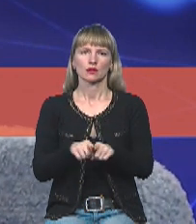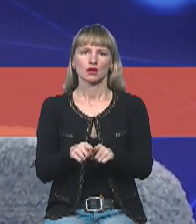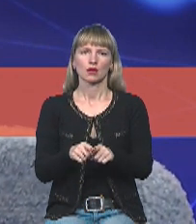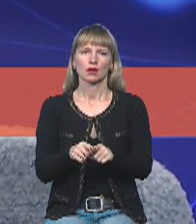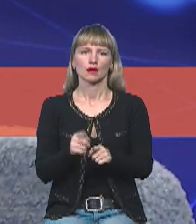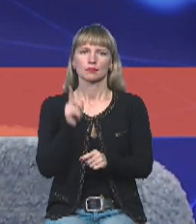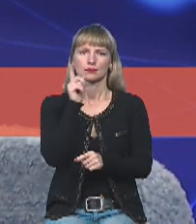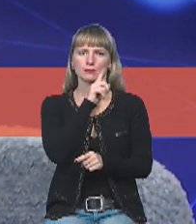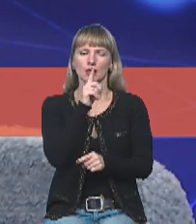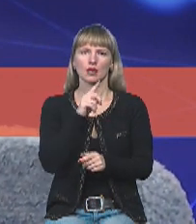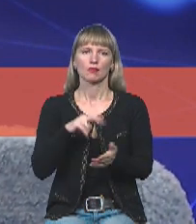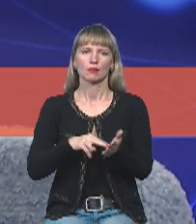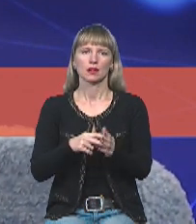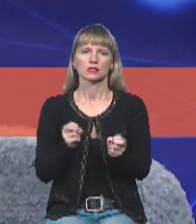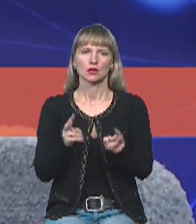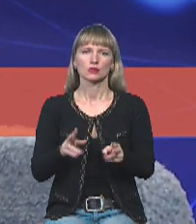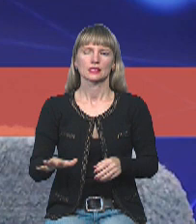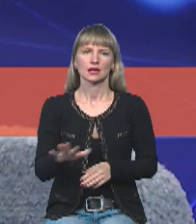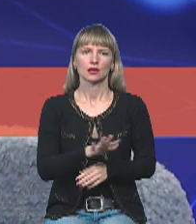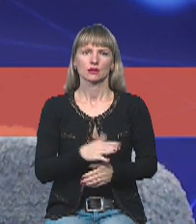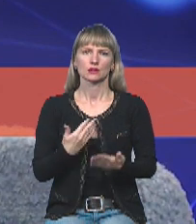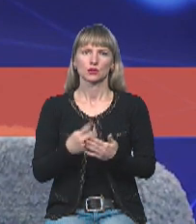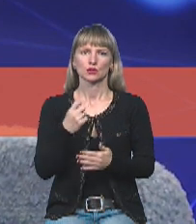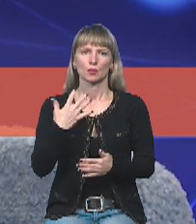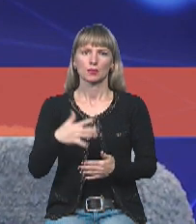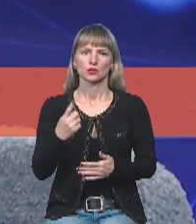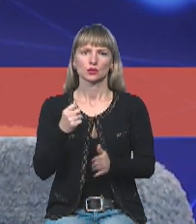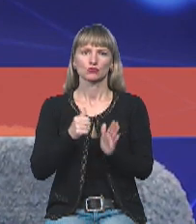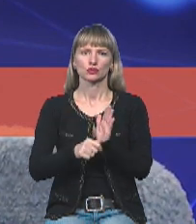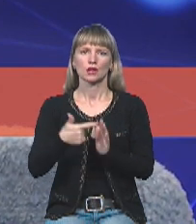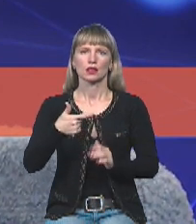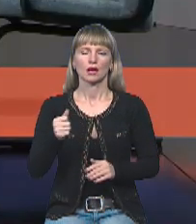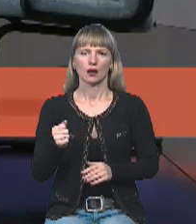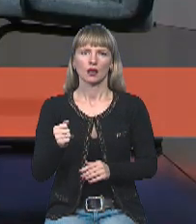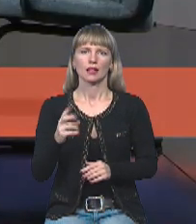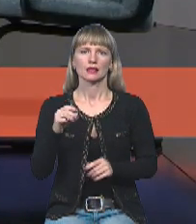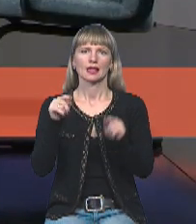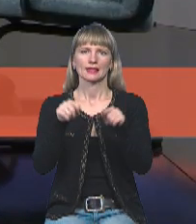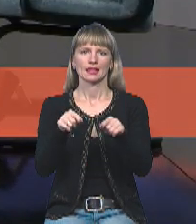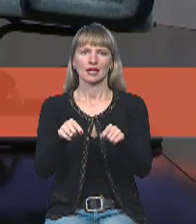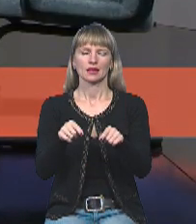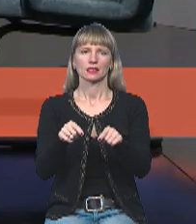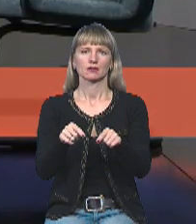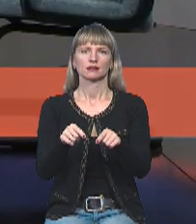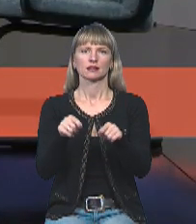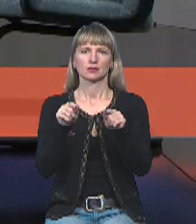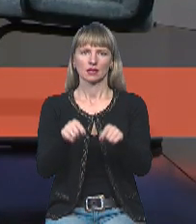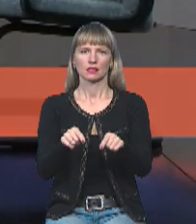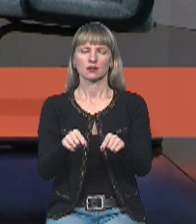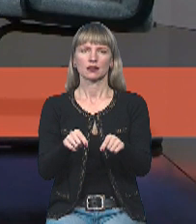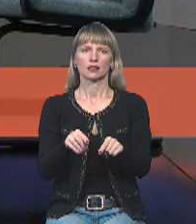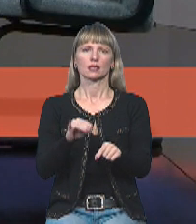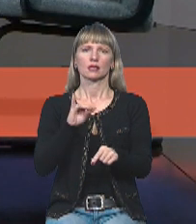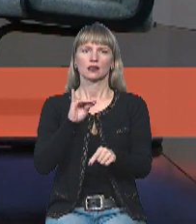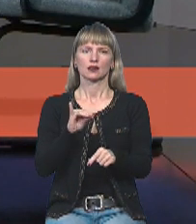в плані загрози територія, там десь 150-160 гектарів. Саме на неї сфокусована увага. Саме на ній.